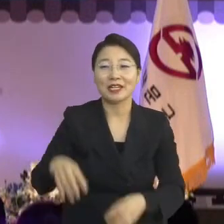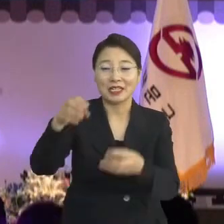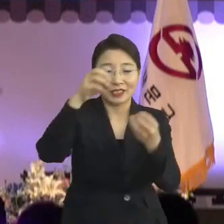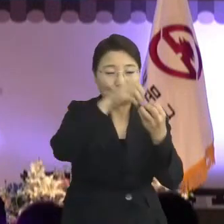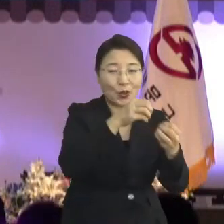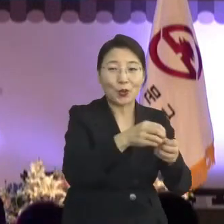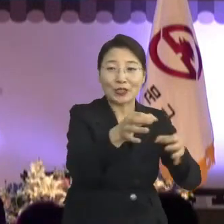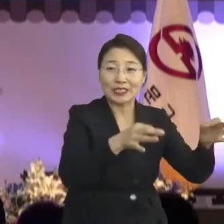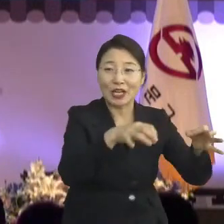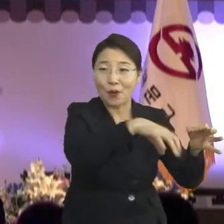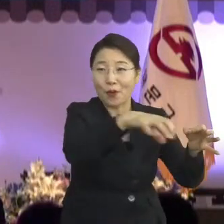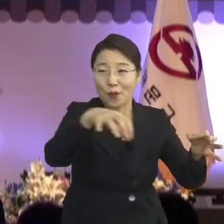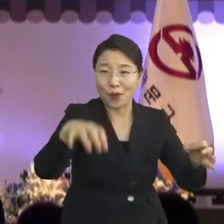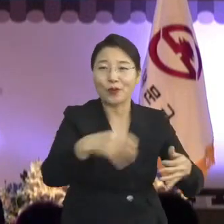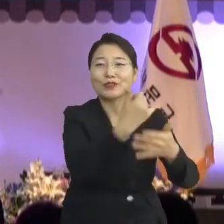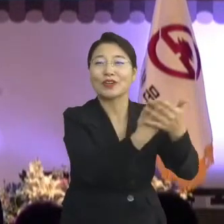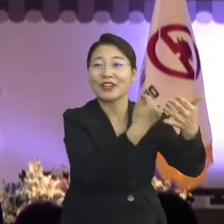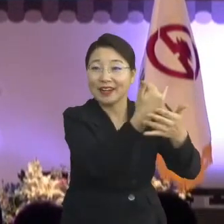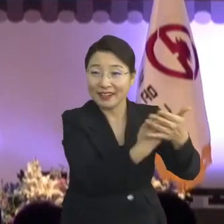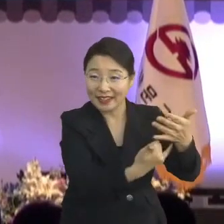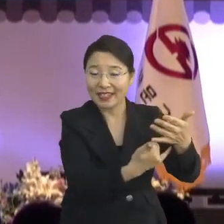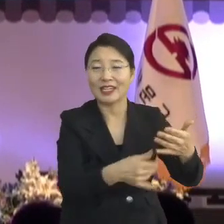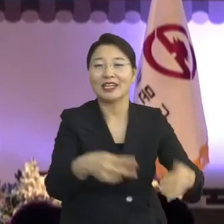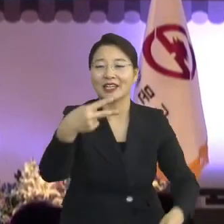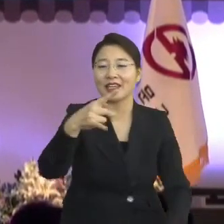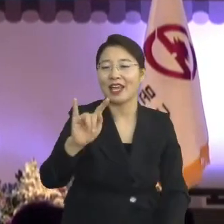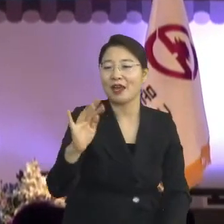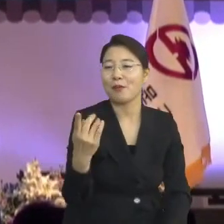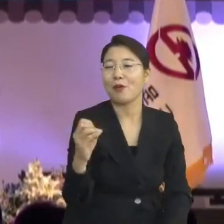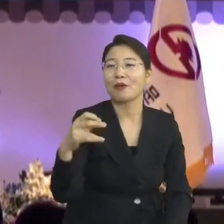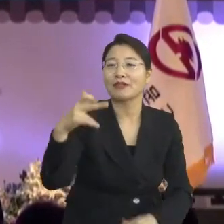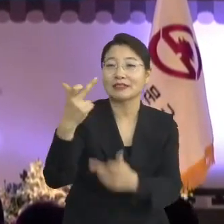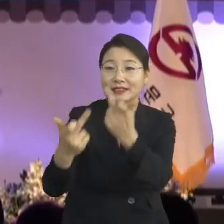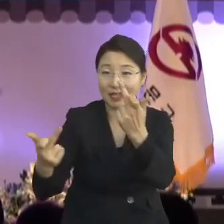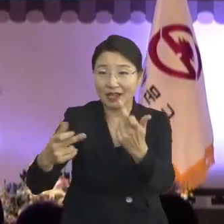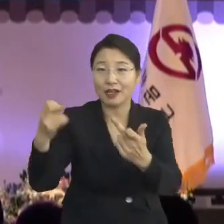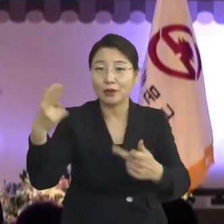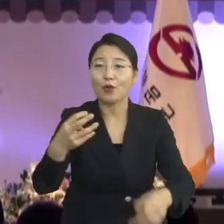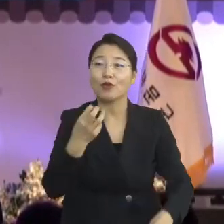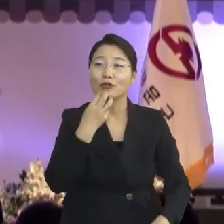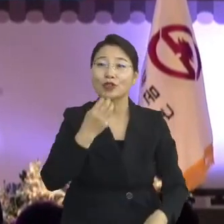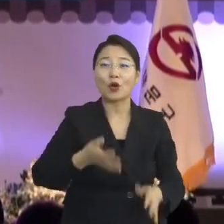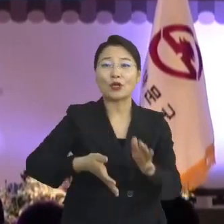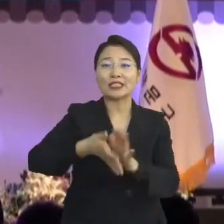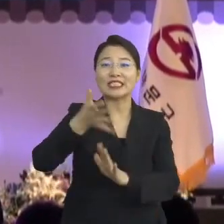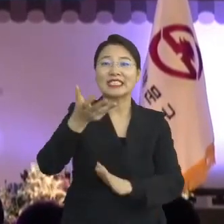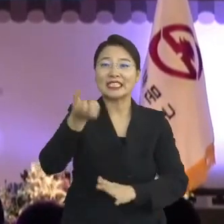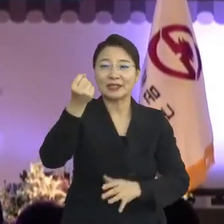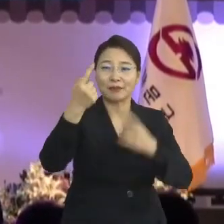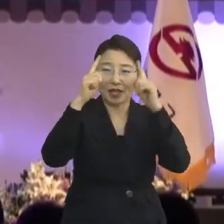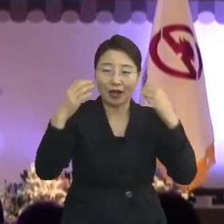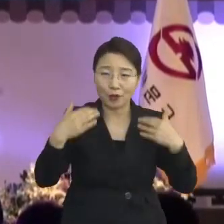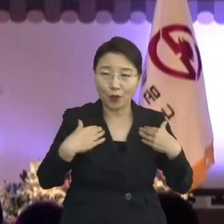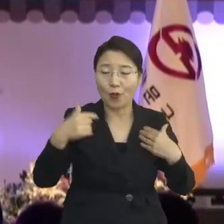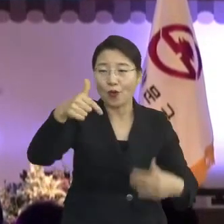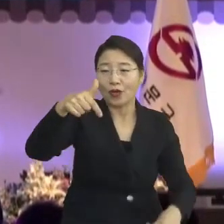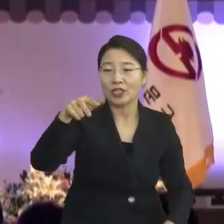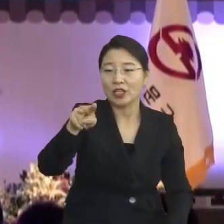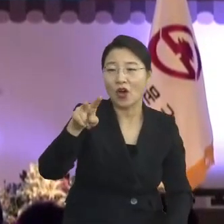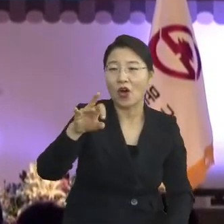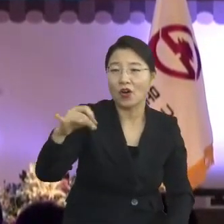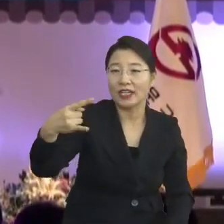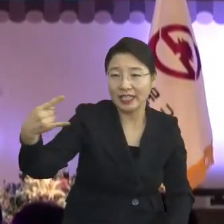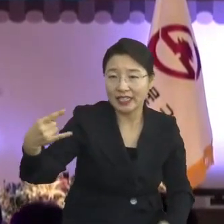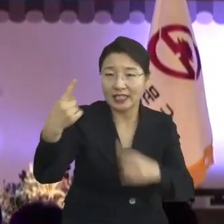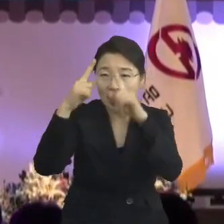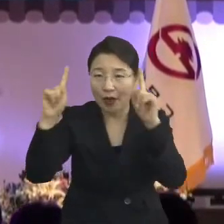전통시장이 밀집한 청량리와 배봉산 그리고 서울시립대, 경희대,